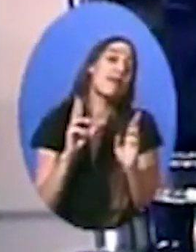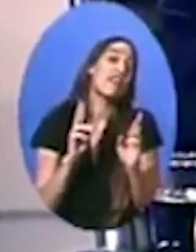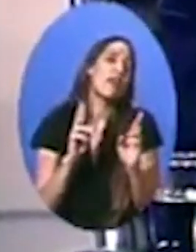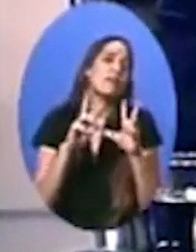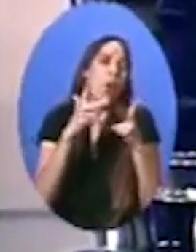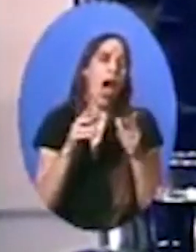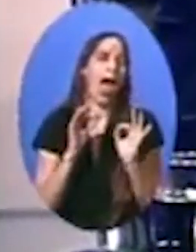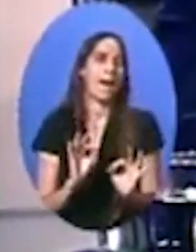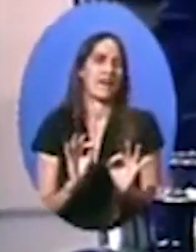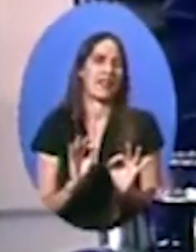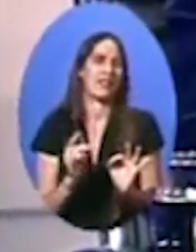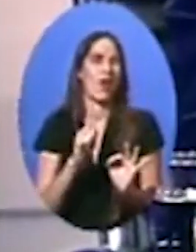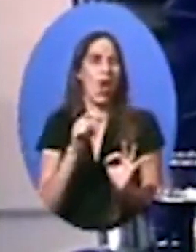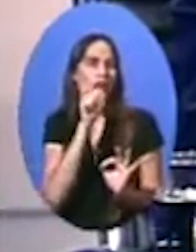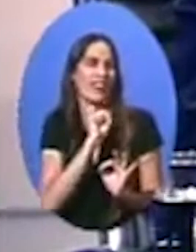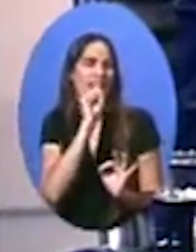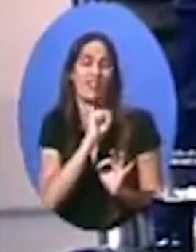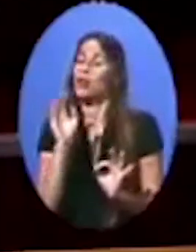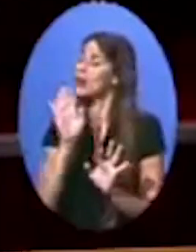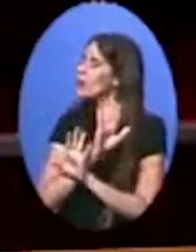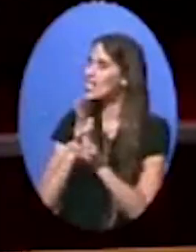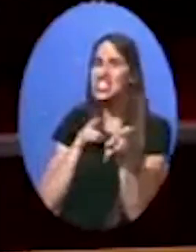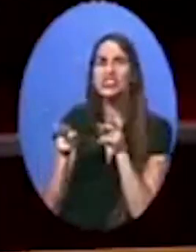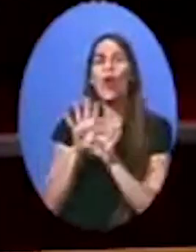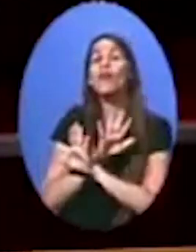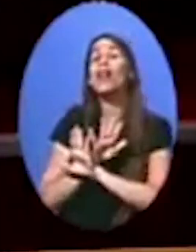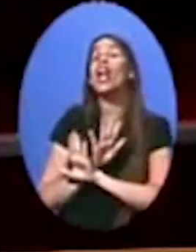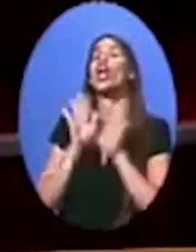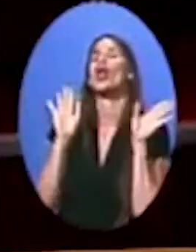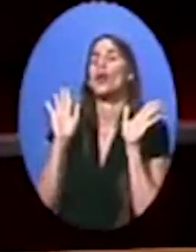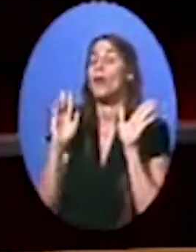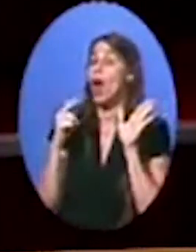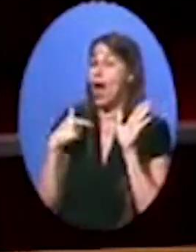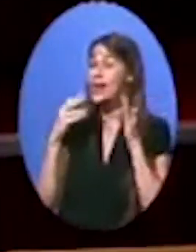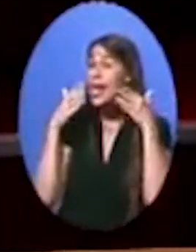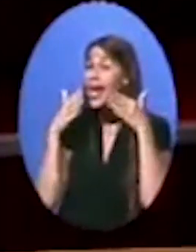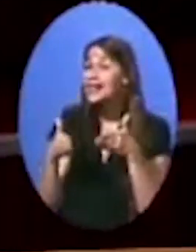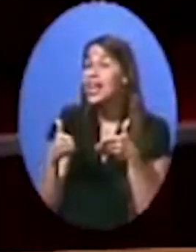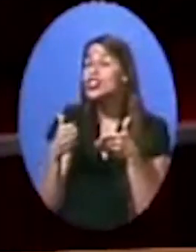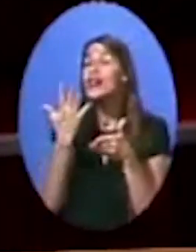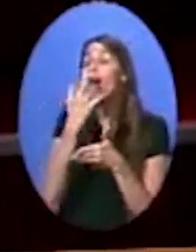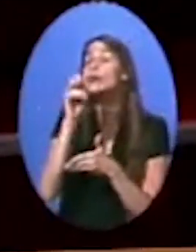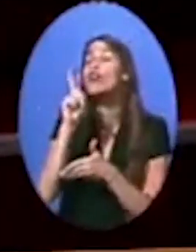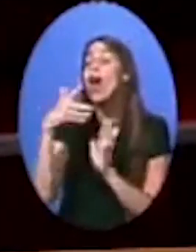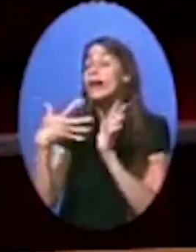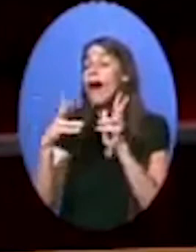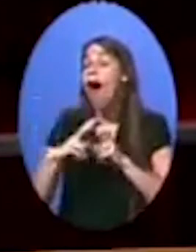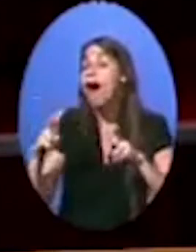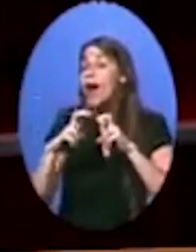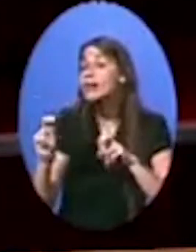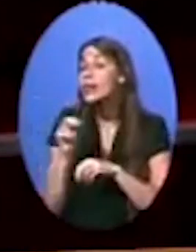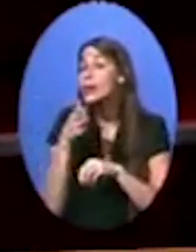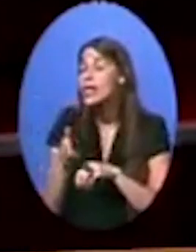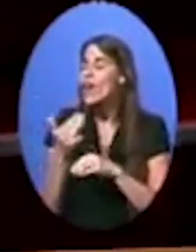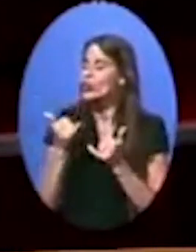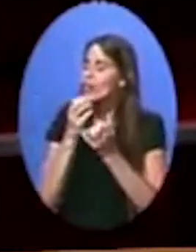האמיתית, שלא מתחנפת. בלי צנזורה ובלי כלום. עכשיו, אני הקדשתי 50 שנה למחקר, ועכשיו אני